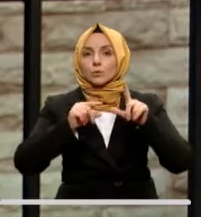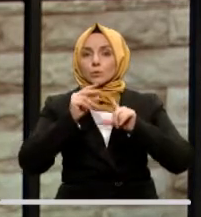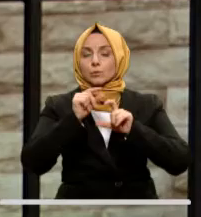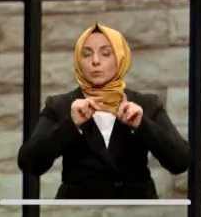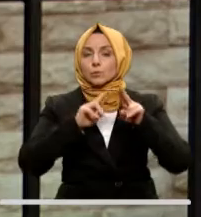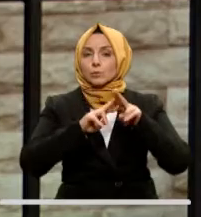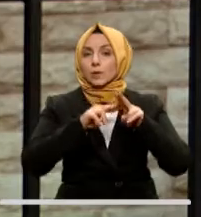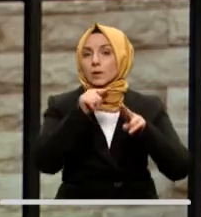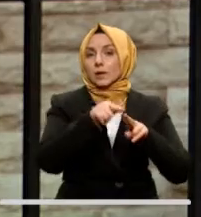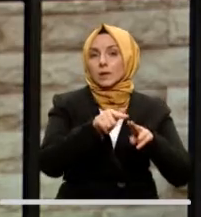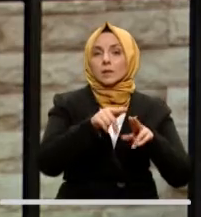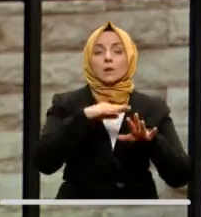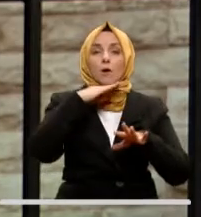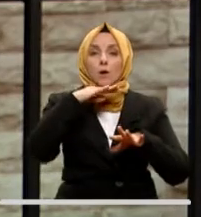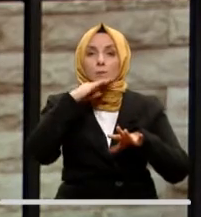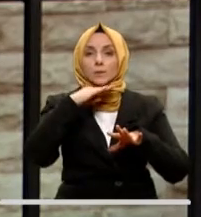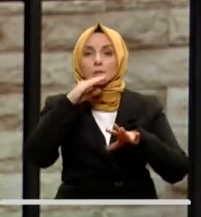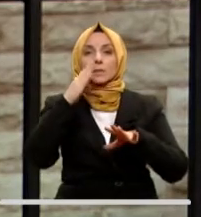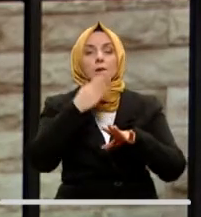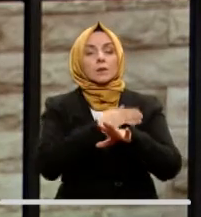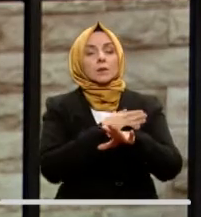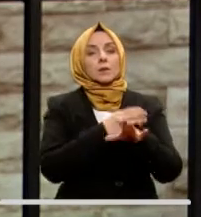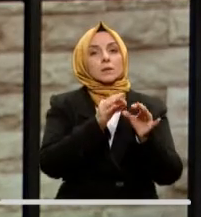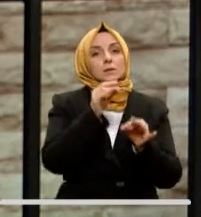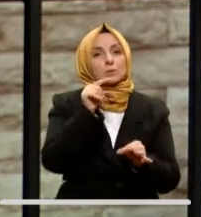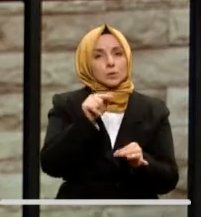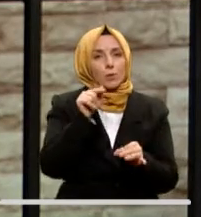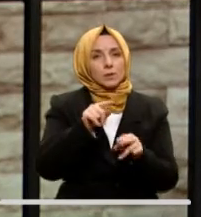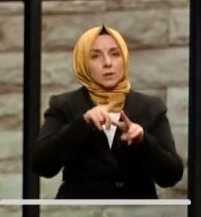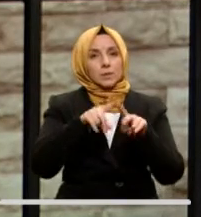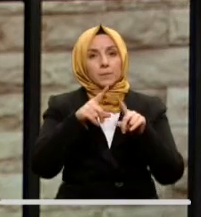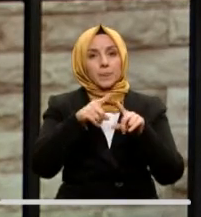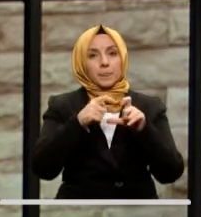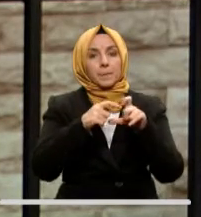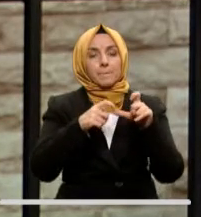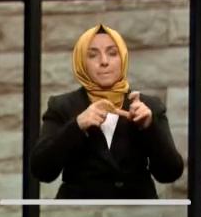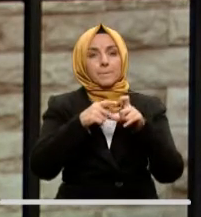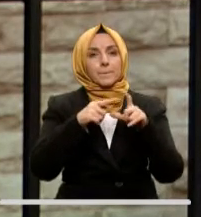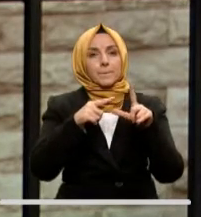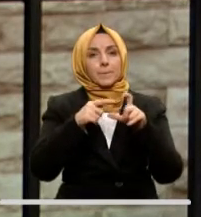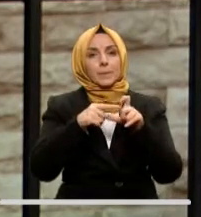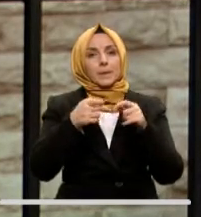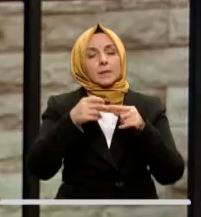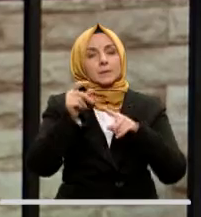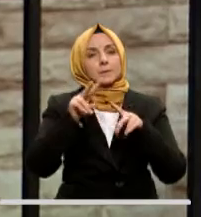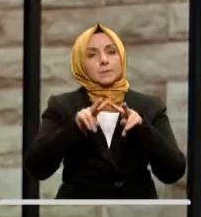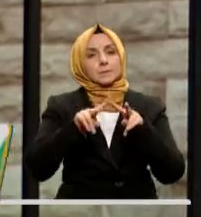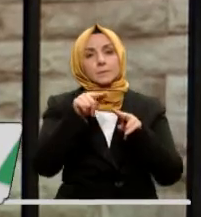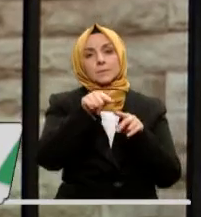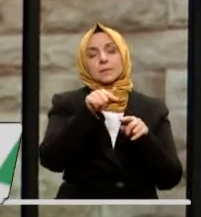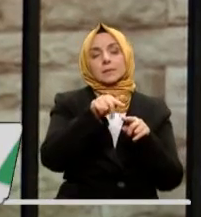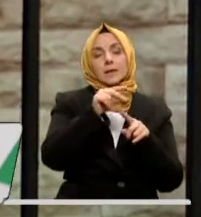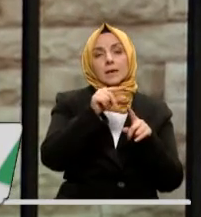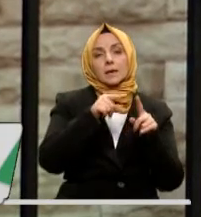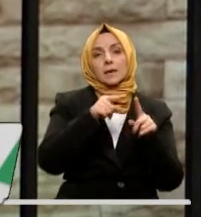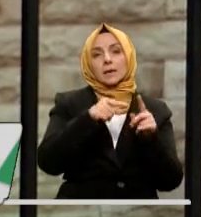dediklerimize müşavirlikleri mi Bu din görevlilerine ulaşarak dergilerimiz in her birine abone olabilir Ne bizden talep